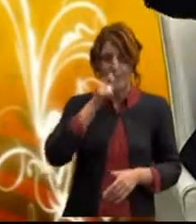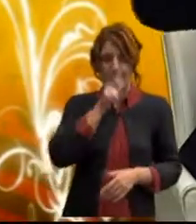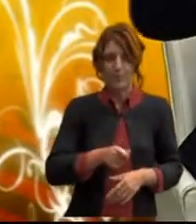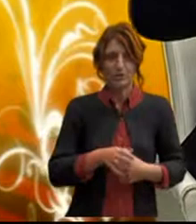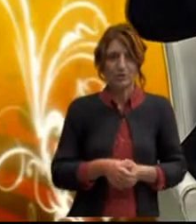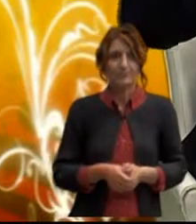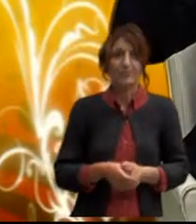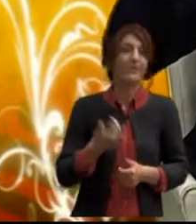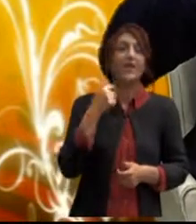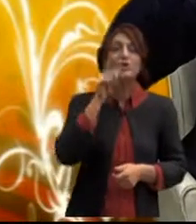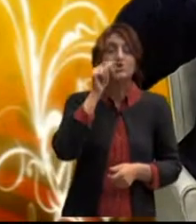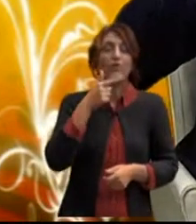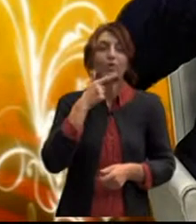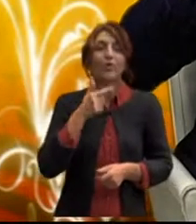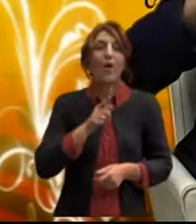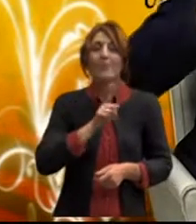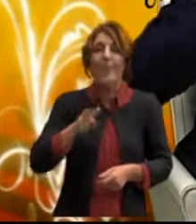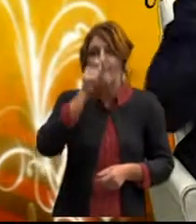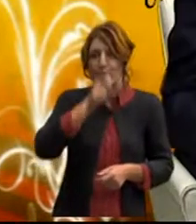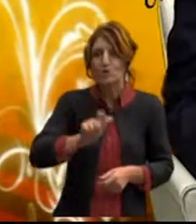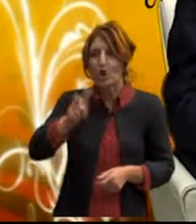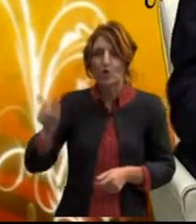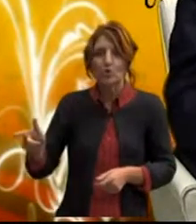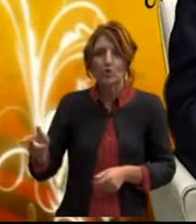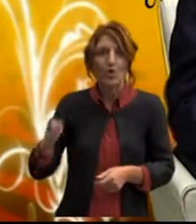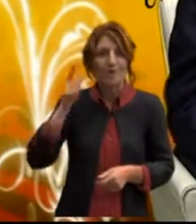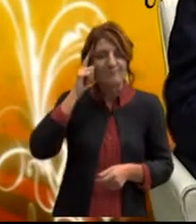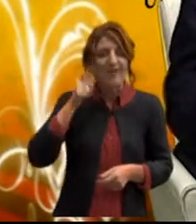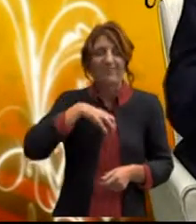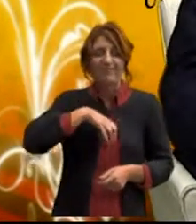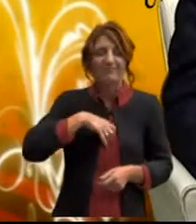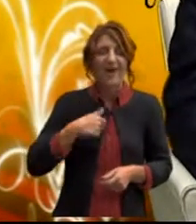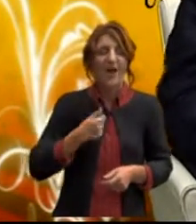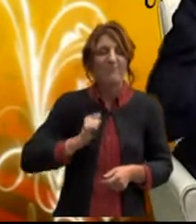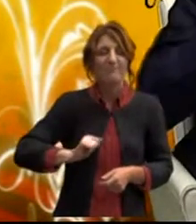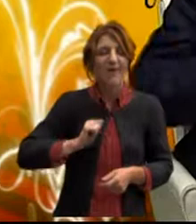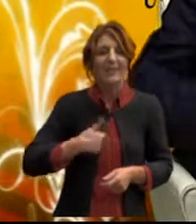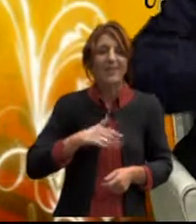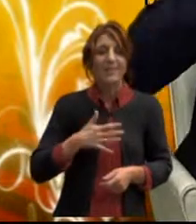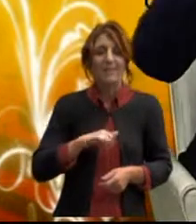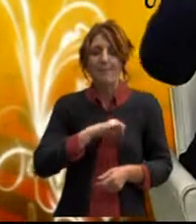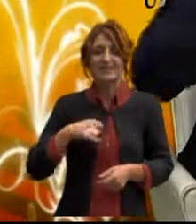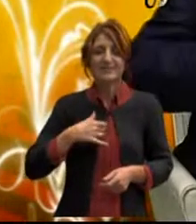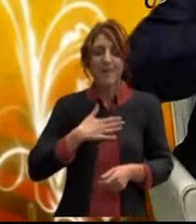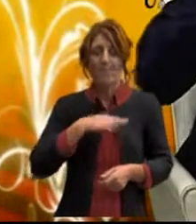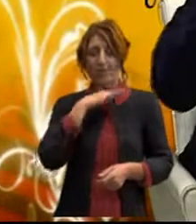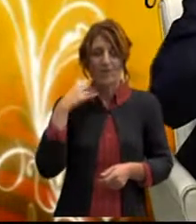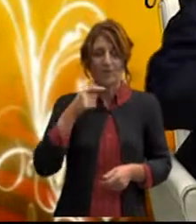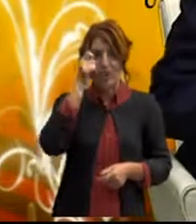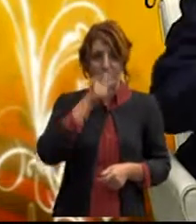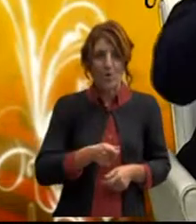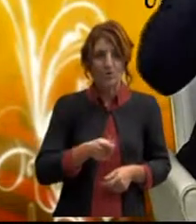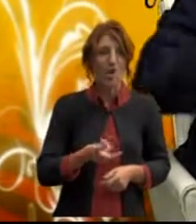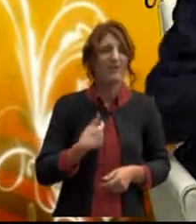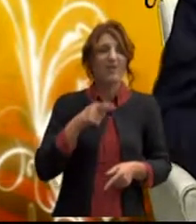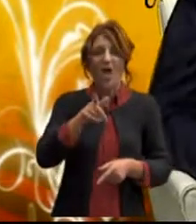previše samopoštovanja, odnosno koji ne poštuju druge, oni u stvari u osnovi često pate od nedostatka samopoštovanja, pa se moraju iživljavati na